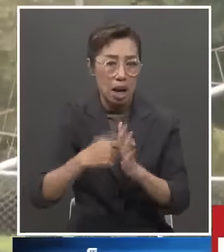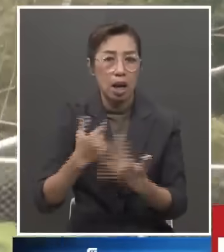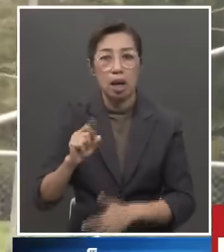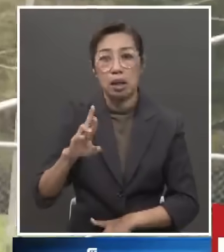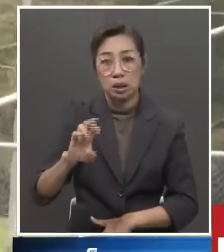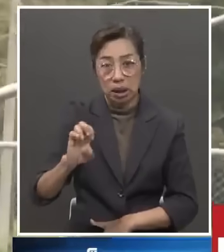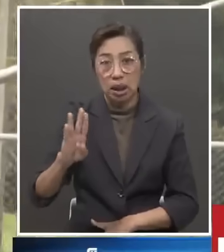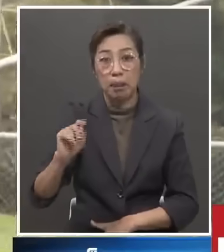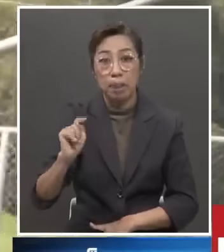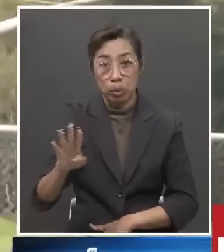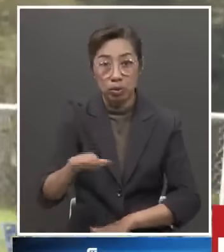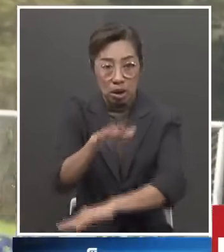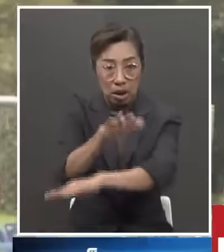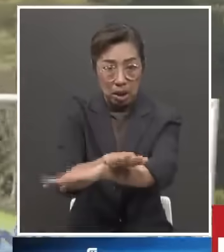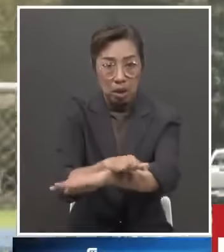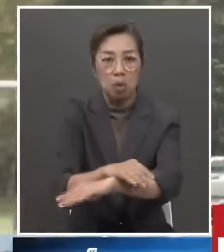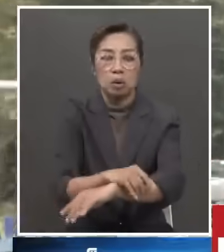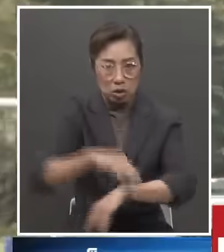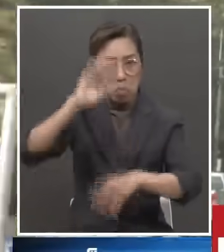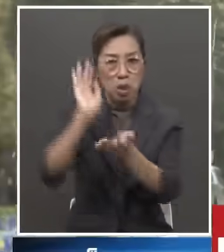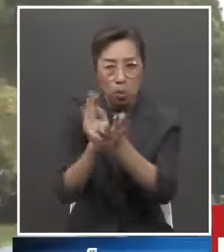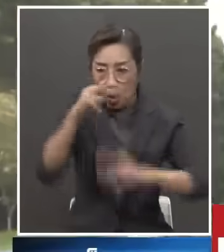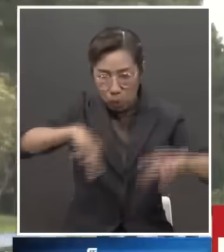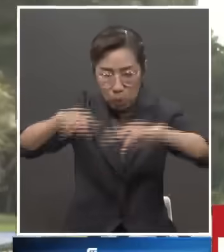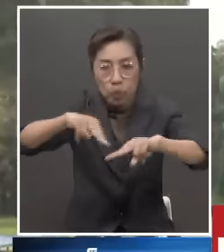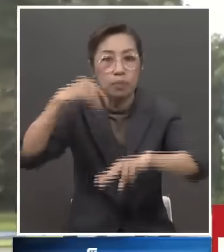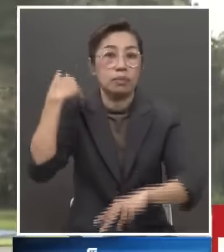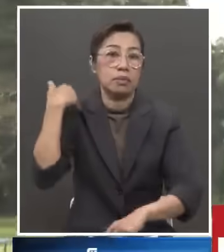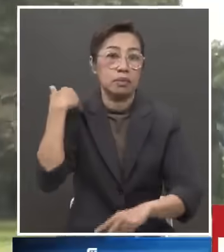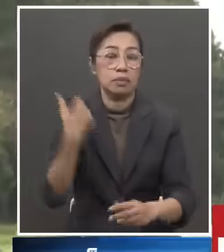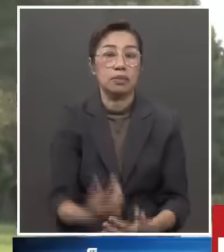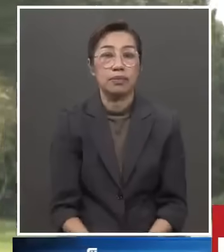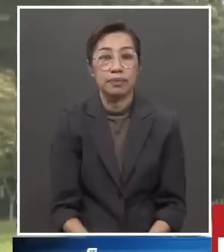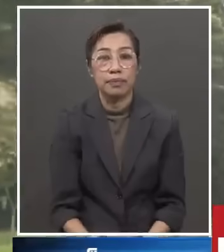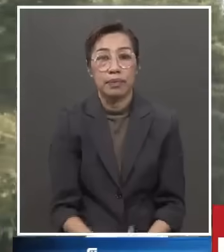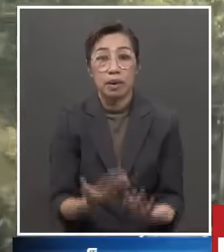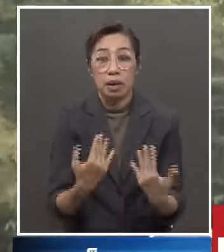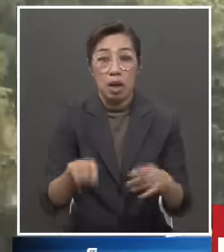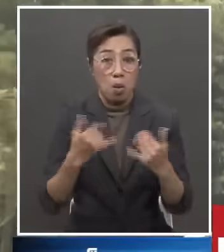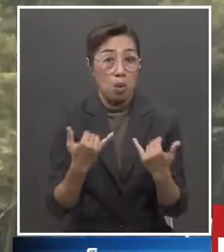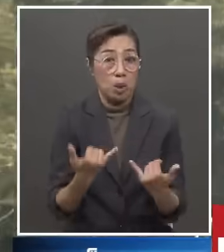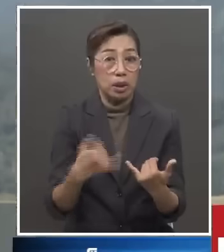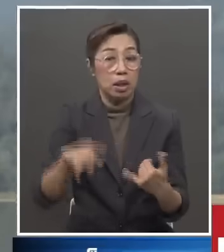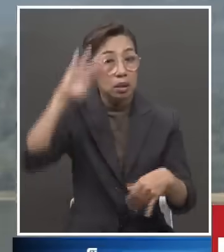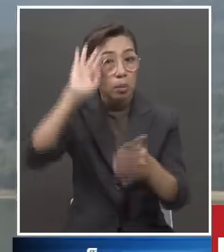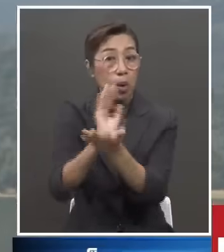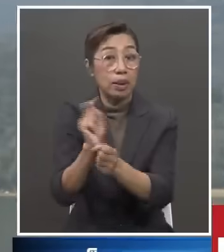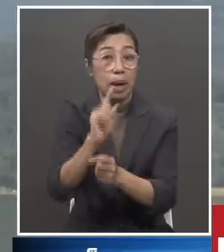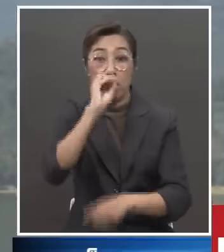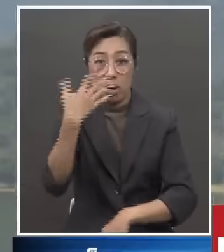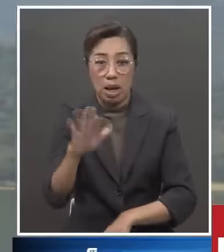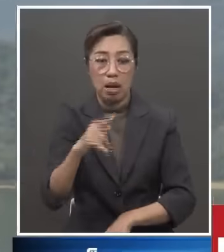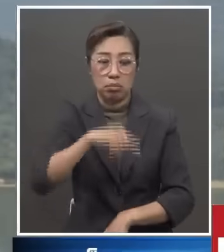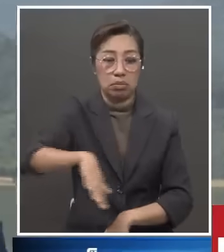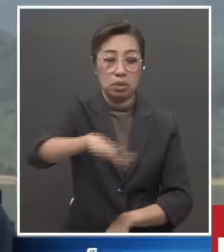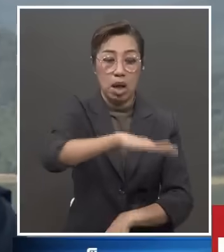แทบทุกถางแยกที่เป็นจุดสำคัญค่ะขณะที่การปฏิบัติการวันนี้นะคะอย่างที่บอกเขาว่า